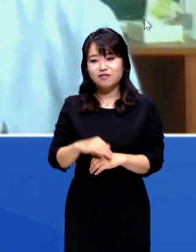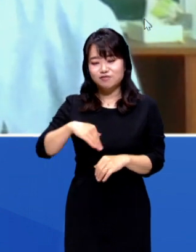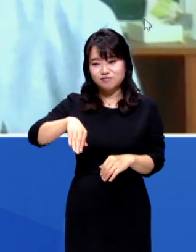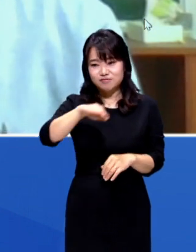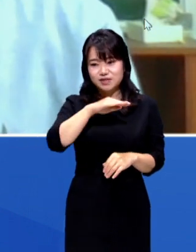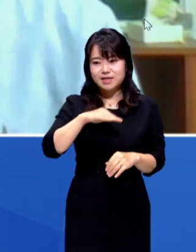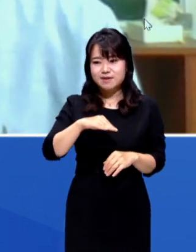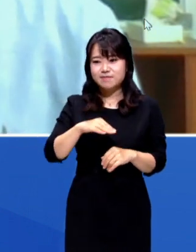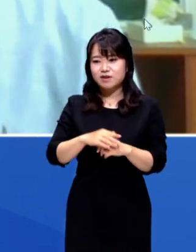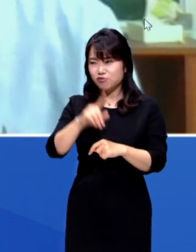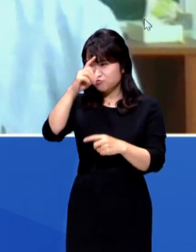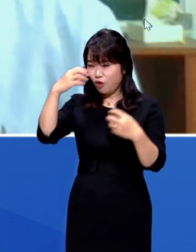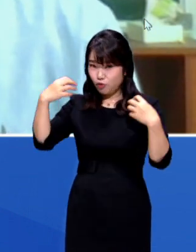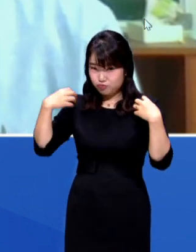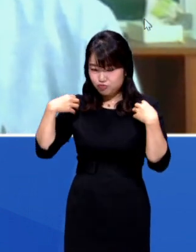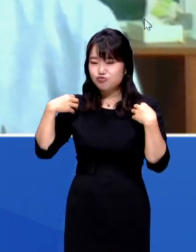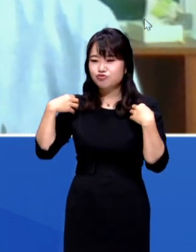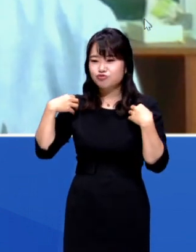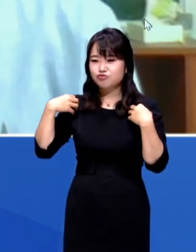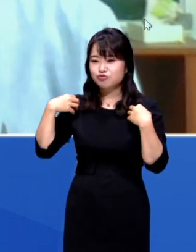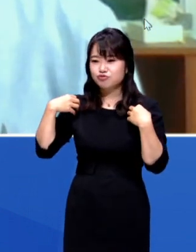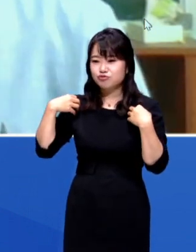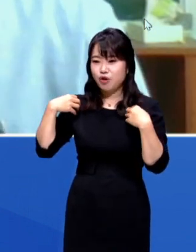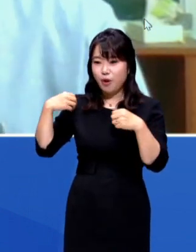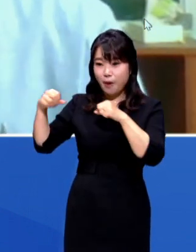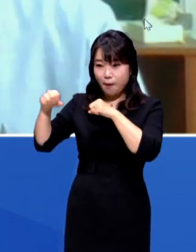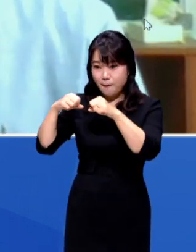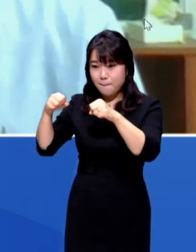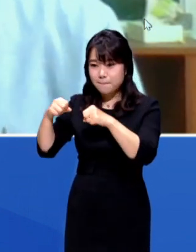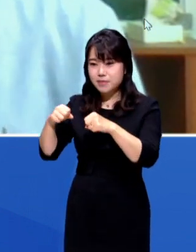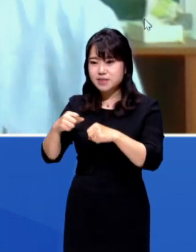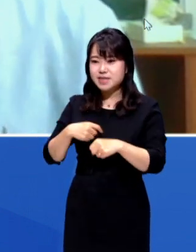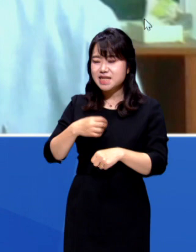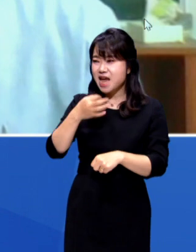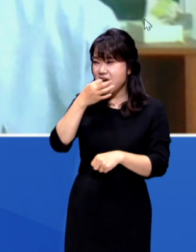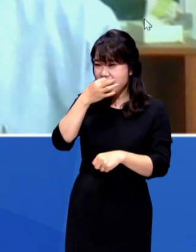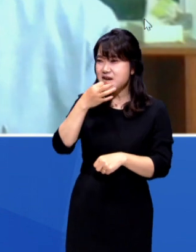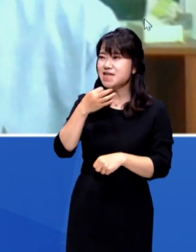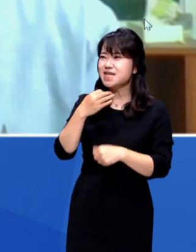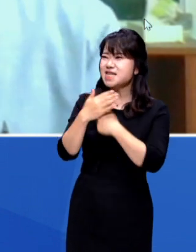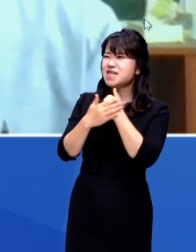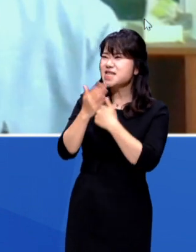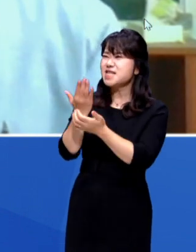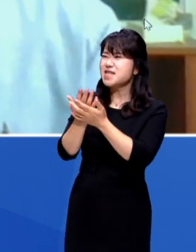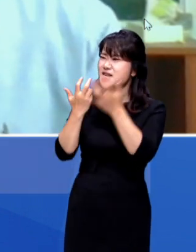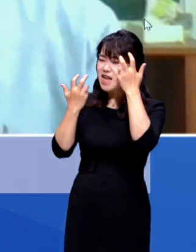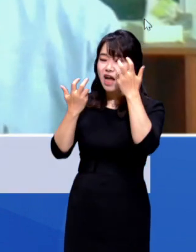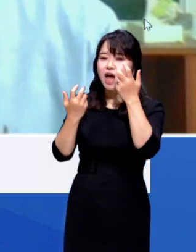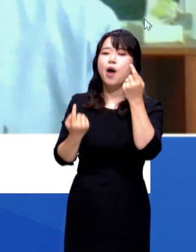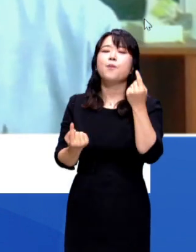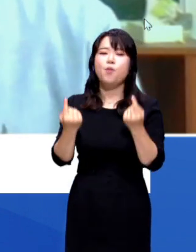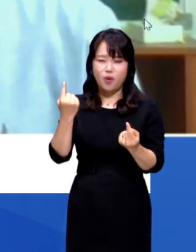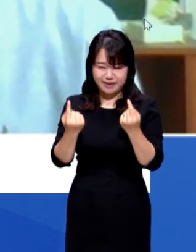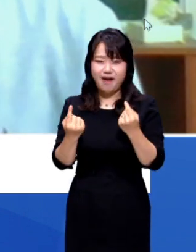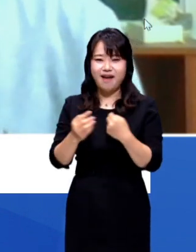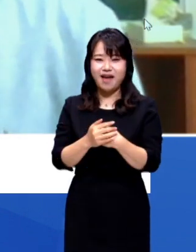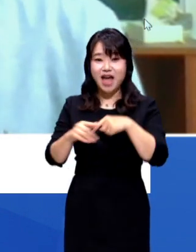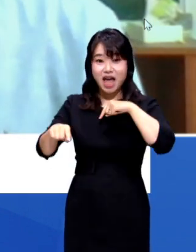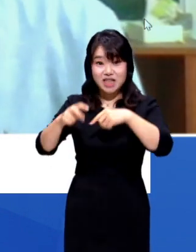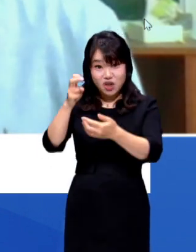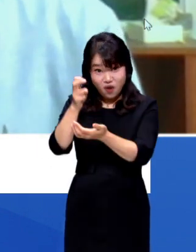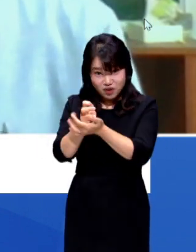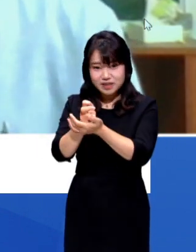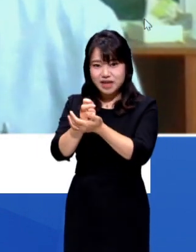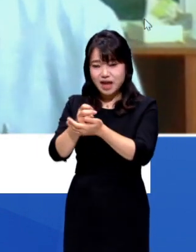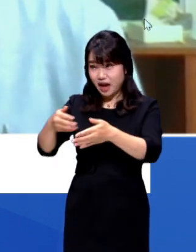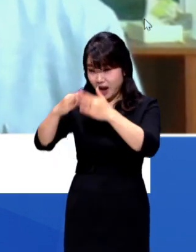세력이나 관공서에서 하는 그 이익 집단으로서의 목소리를 내기보다는 네. 정책 추진 과정에서부터 같이